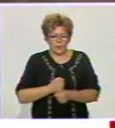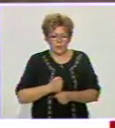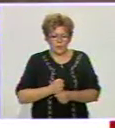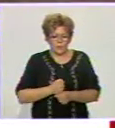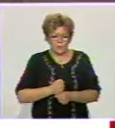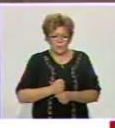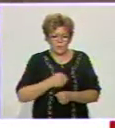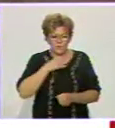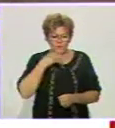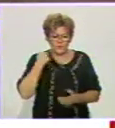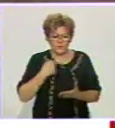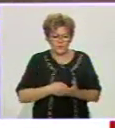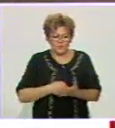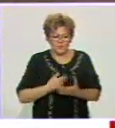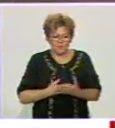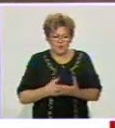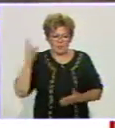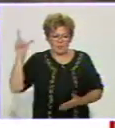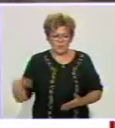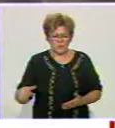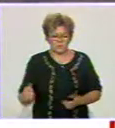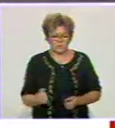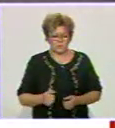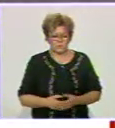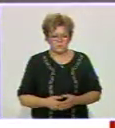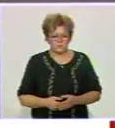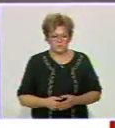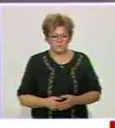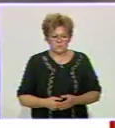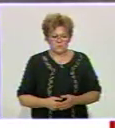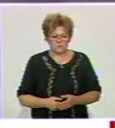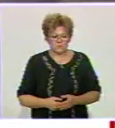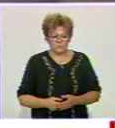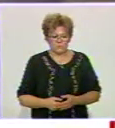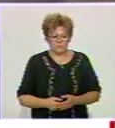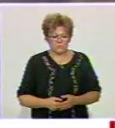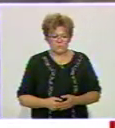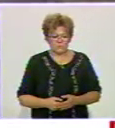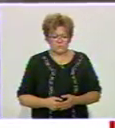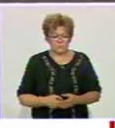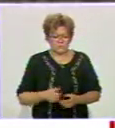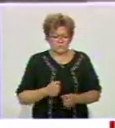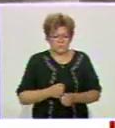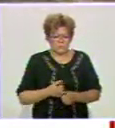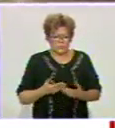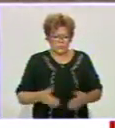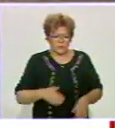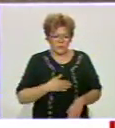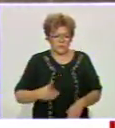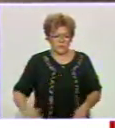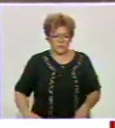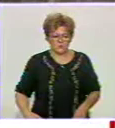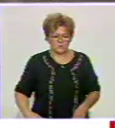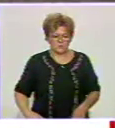investiții pentru oamenii din comună. Ne rog că pierde mandatul și că, ce să spun, asta a fost